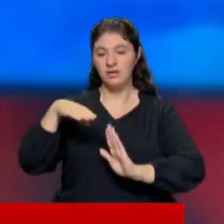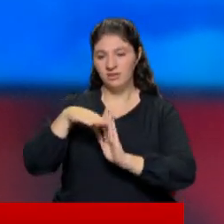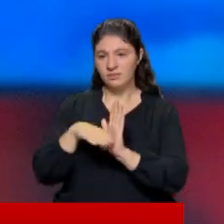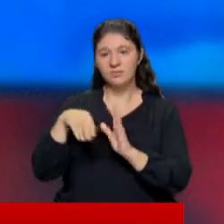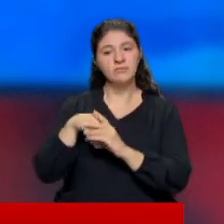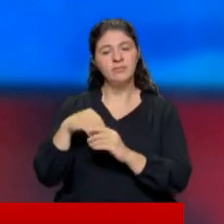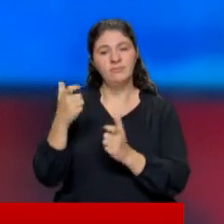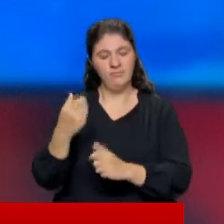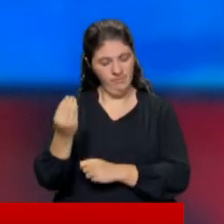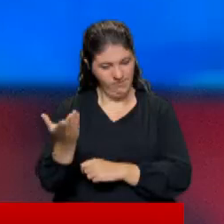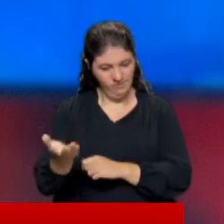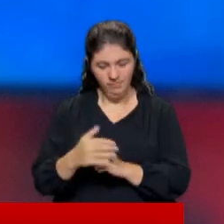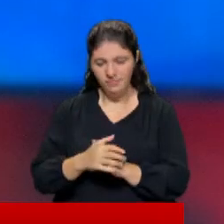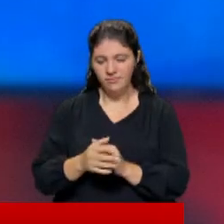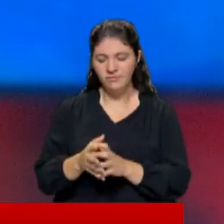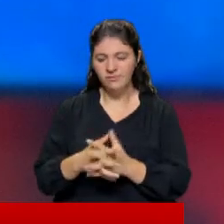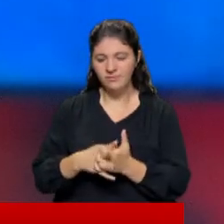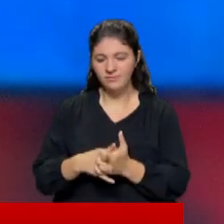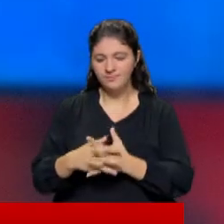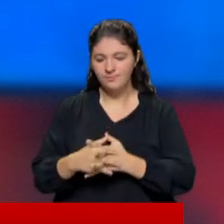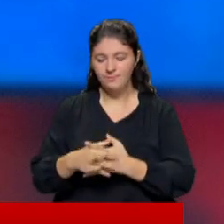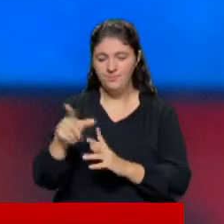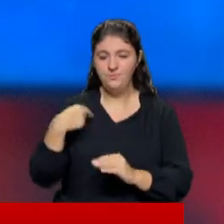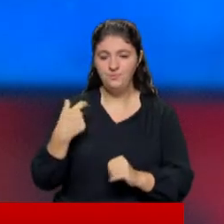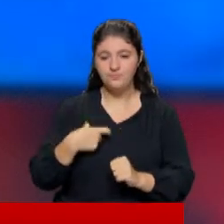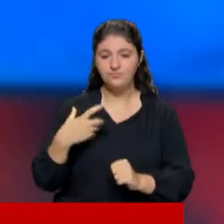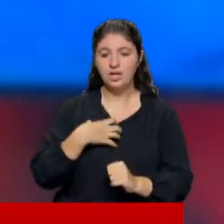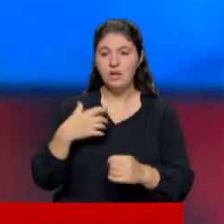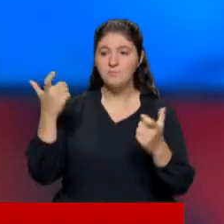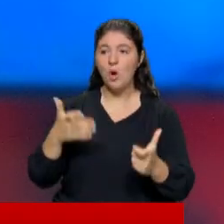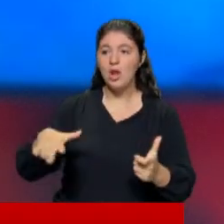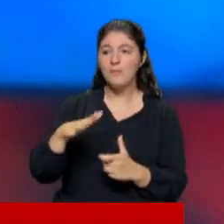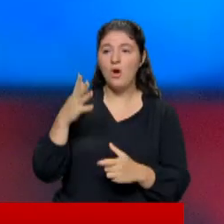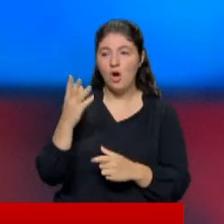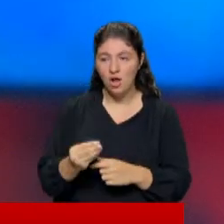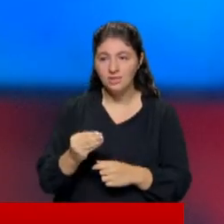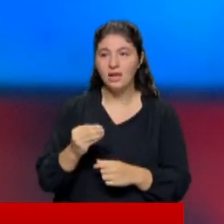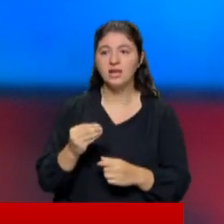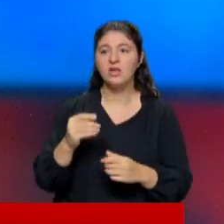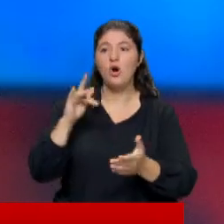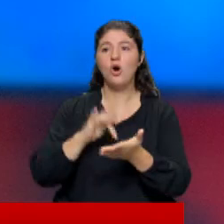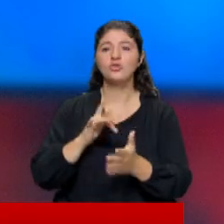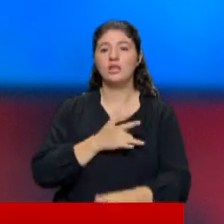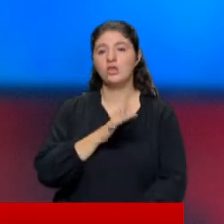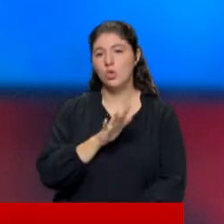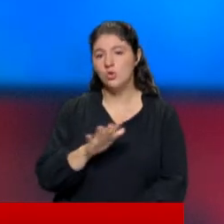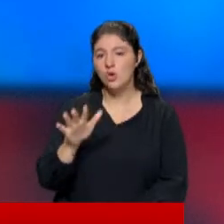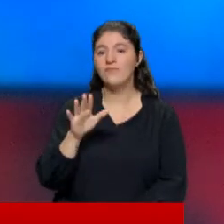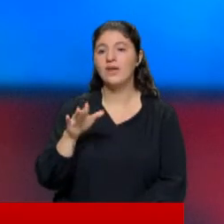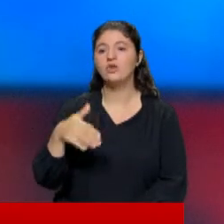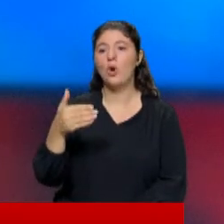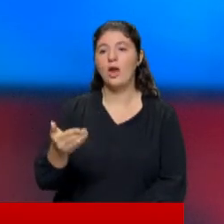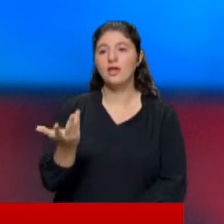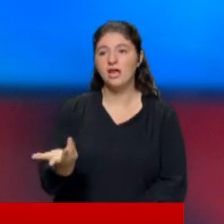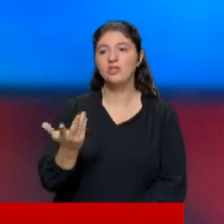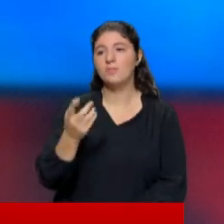programınızda yer verdiniz. Ben buna özellikle kendi bölgem olan Orta Anadolu ve ondan